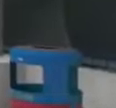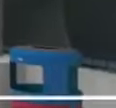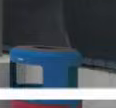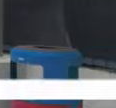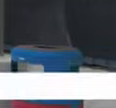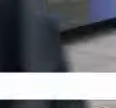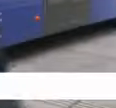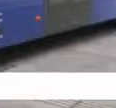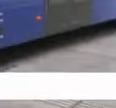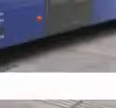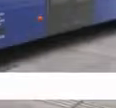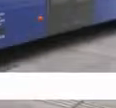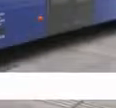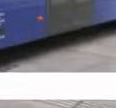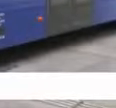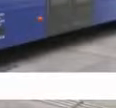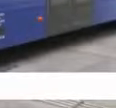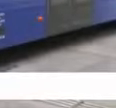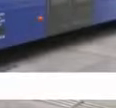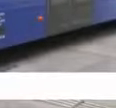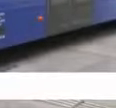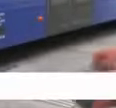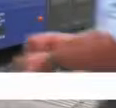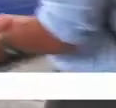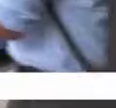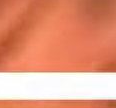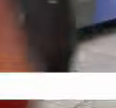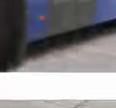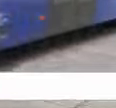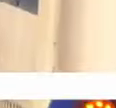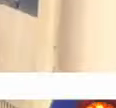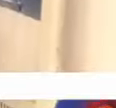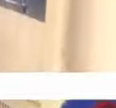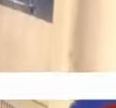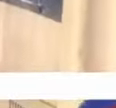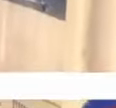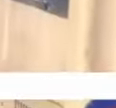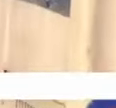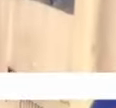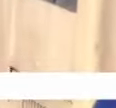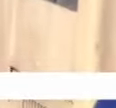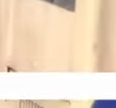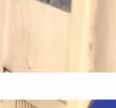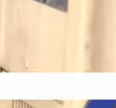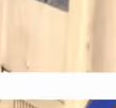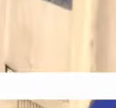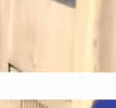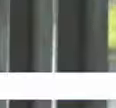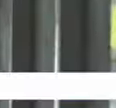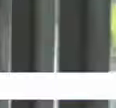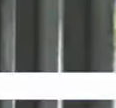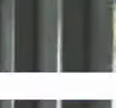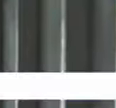Tambahan 40 bas perantara LRT mudahkan perjalanan penumpang.